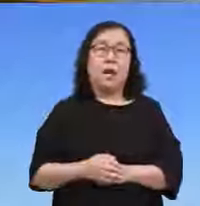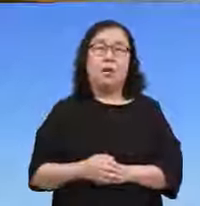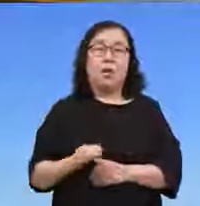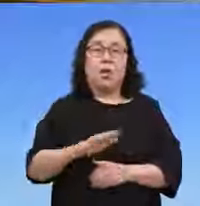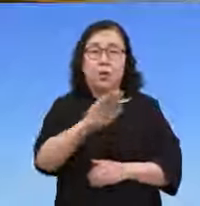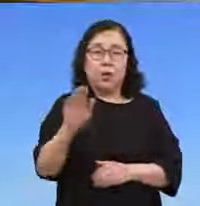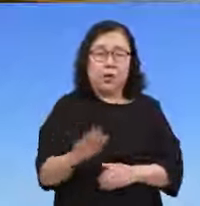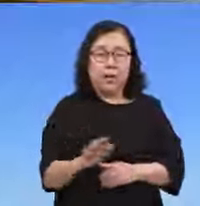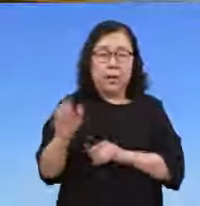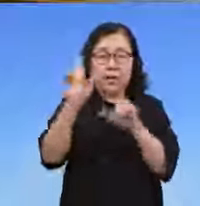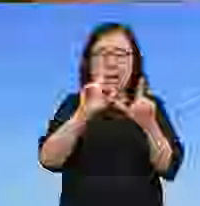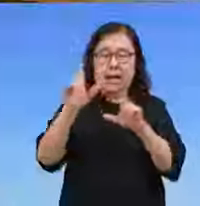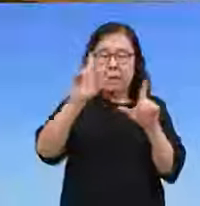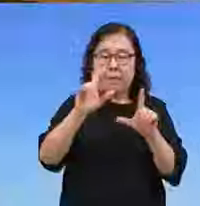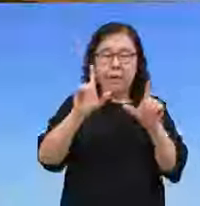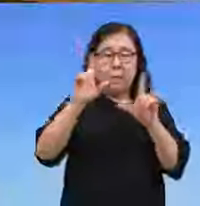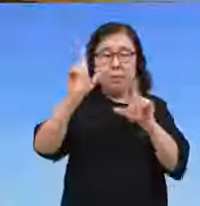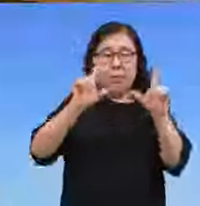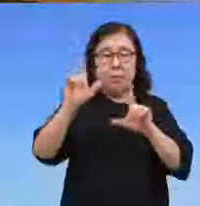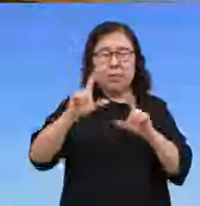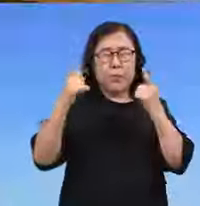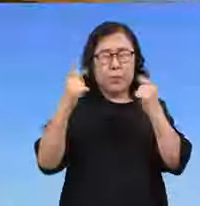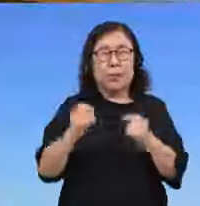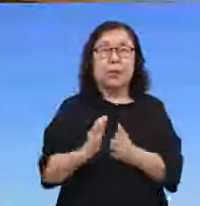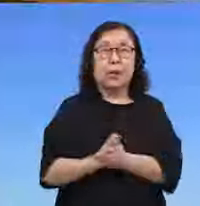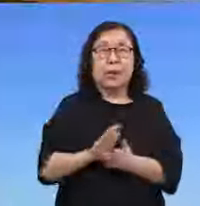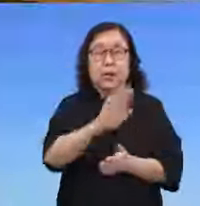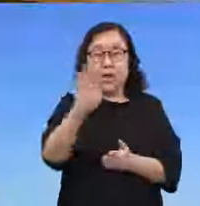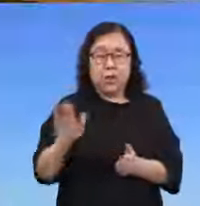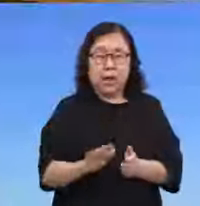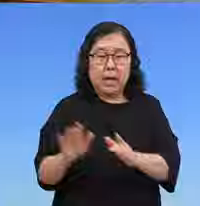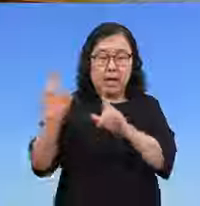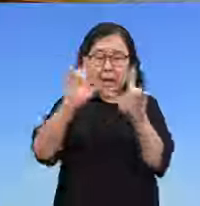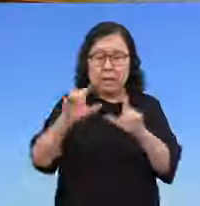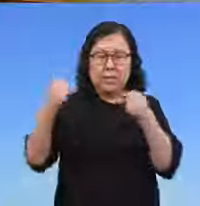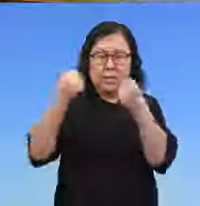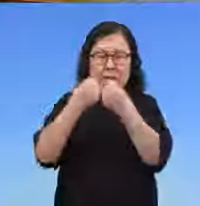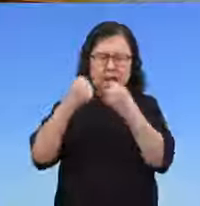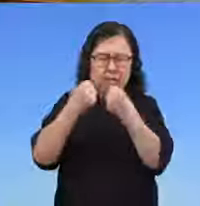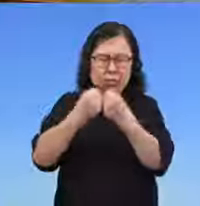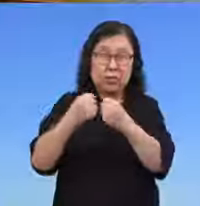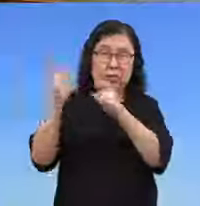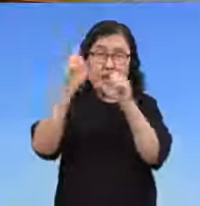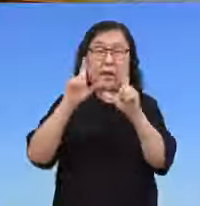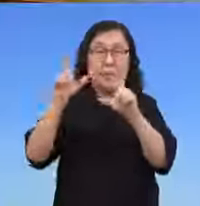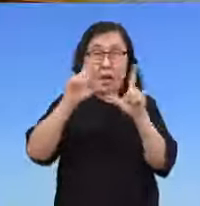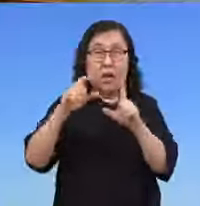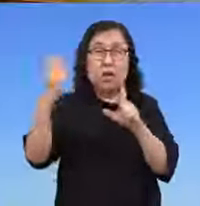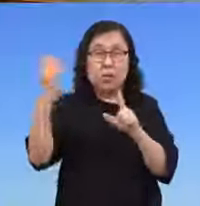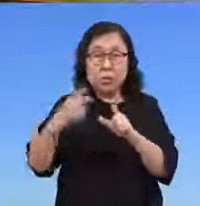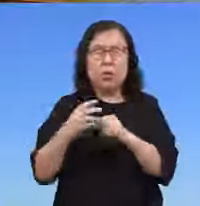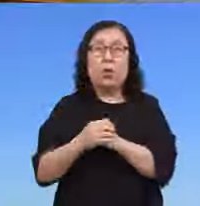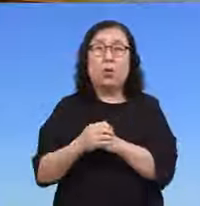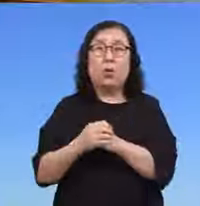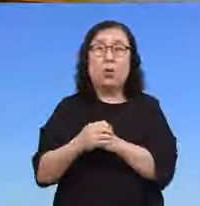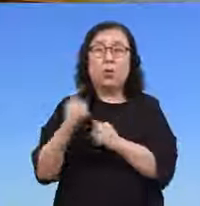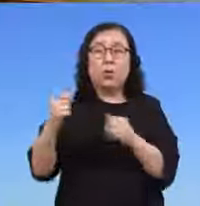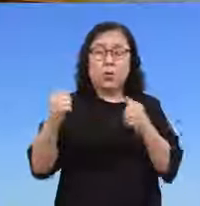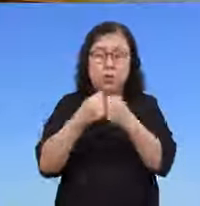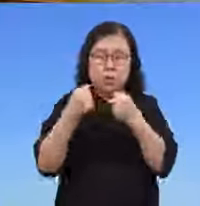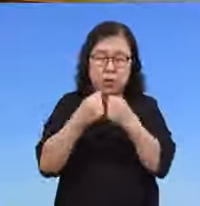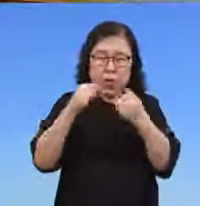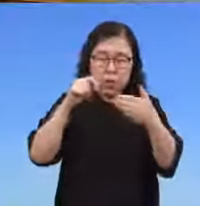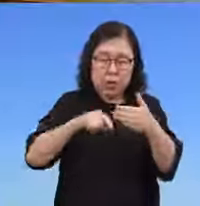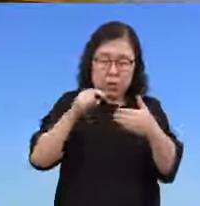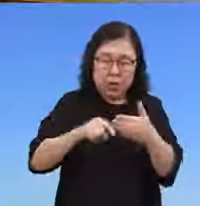삶을 보여주는 것 같아요. 여러분, 우리 삶 자체가 투쟁하는 삶 그 자체 아닙니까? 우리 삶 자체가 투쟁일 뿐만 아니라